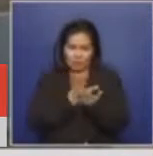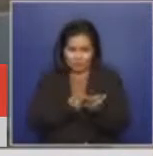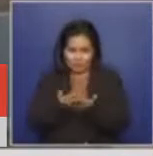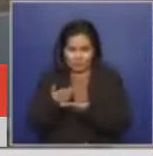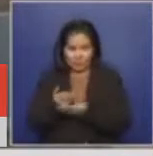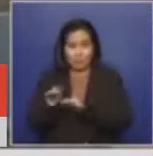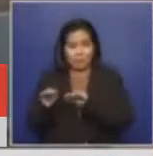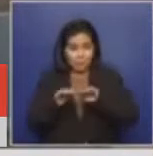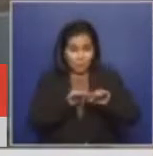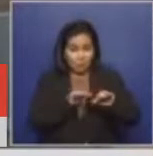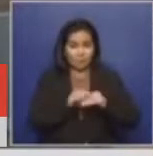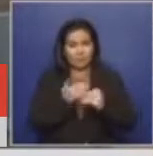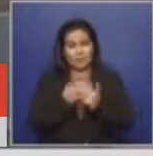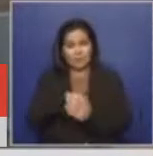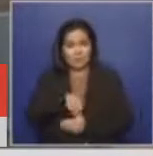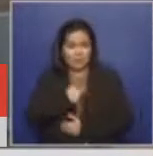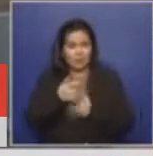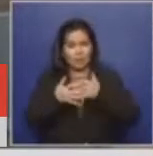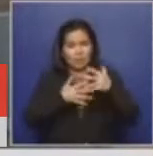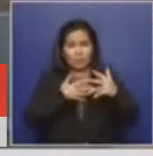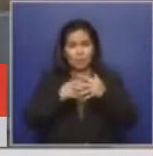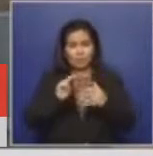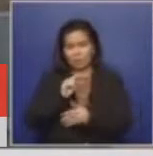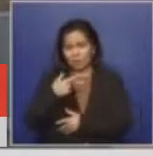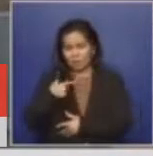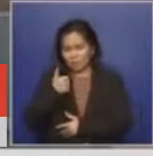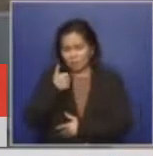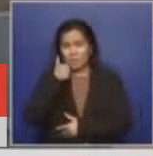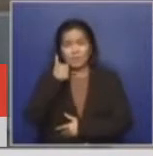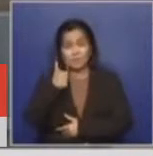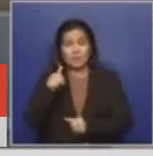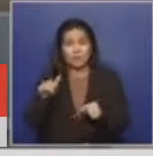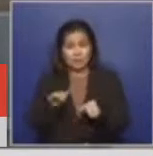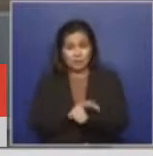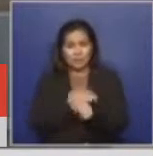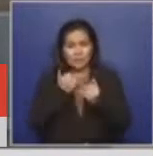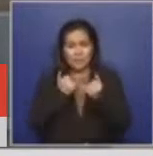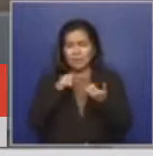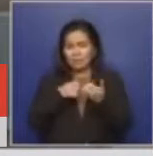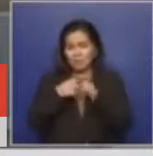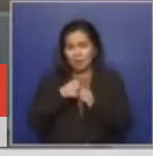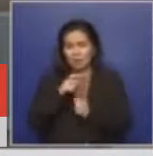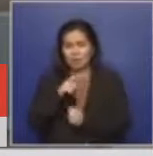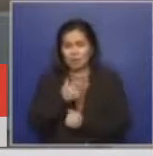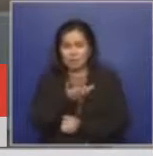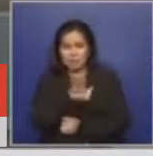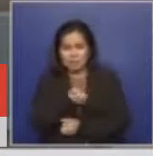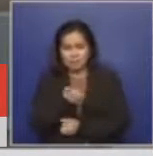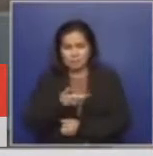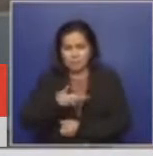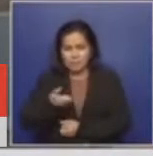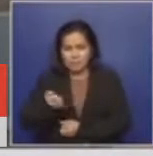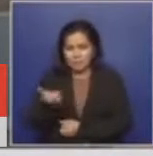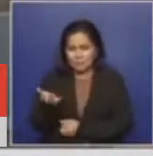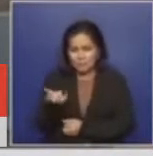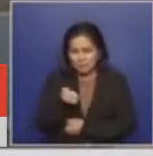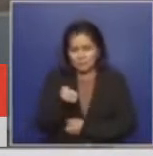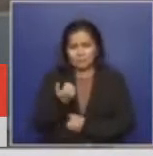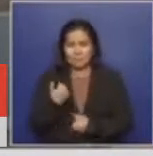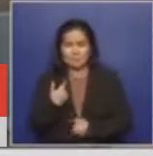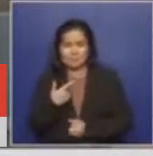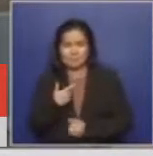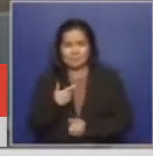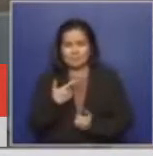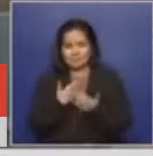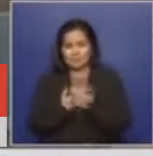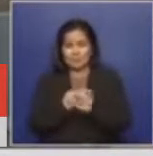ต่คุ้มค่ามากนะครับตอนนี้นะครับอสม.ของเรายืมกันไปยืมกันมานะครับแล้วก็บางคนก็ต้องควักกระเป๋าไปซื้อกัน